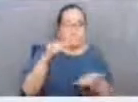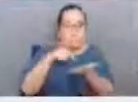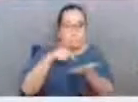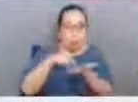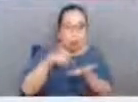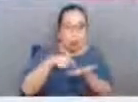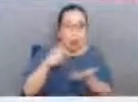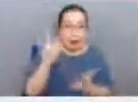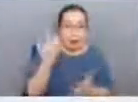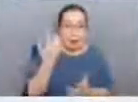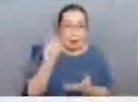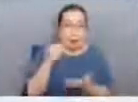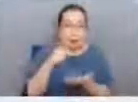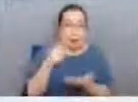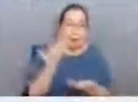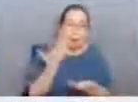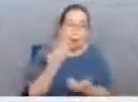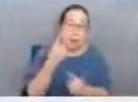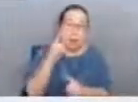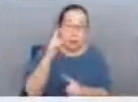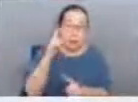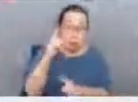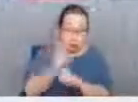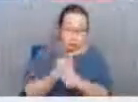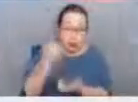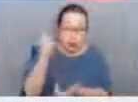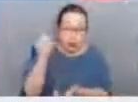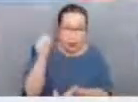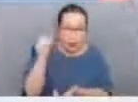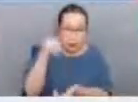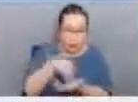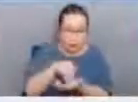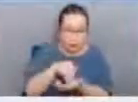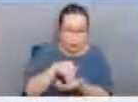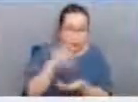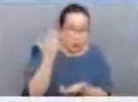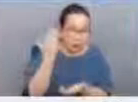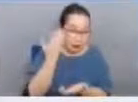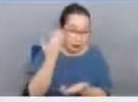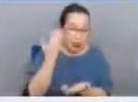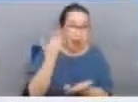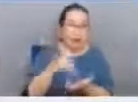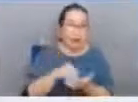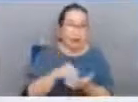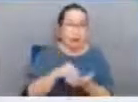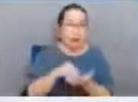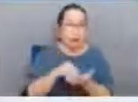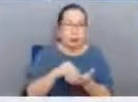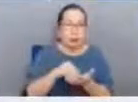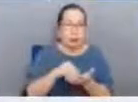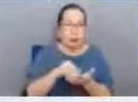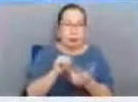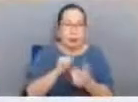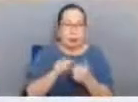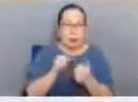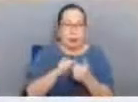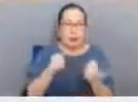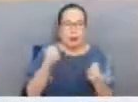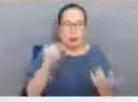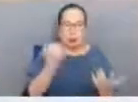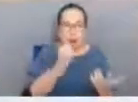Rocky. Ayaw ko nahihirapan yung mga miyembro. Ayaw ko nahihirapan yung mga teachers natin, Josef Rocky.